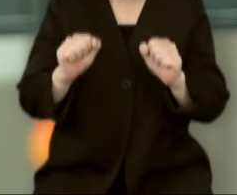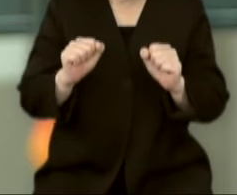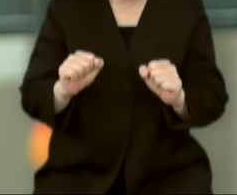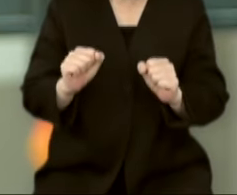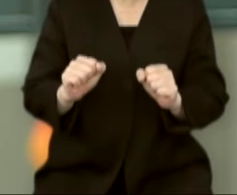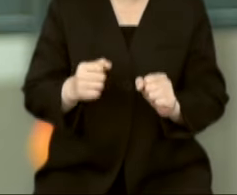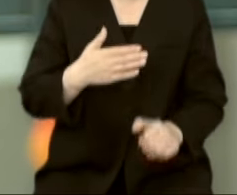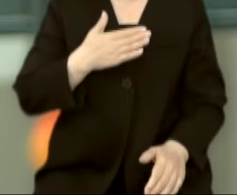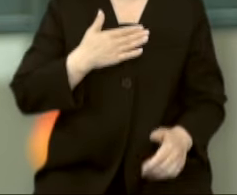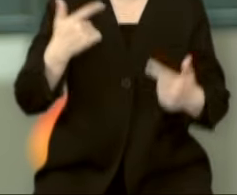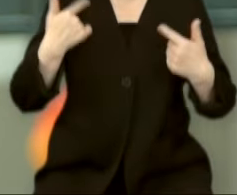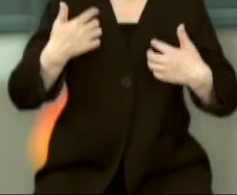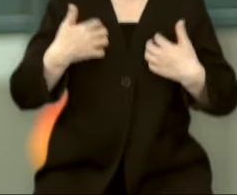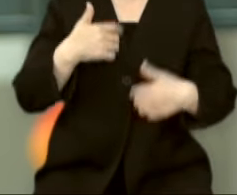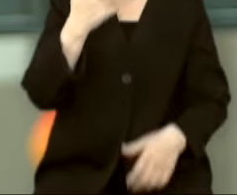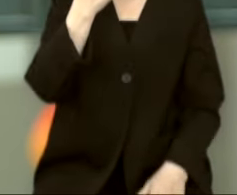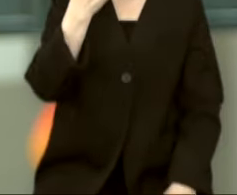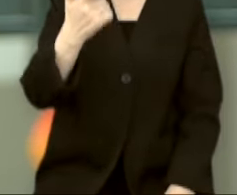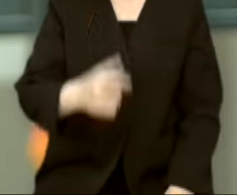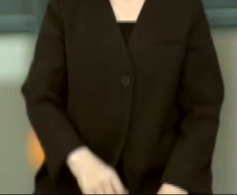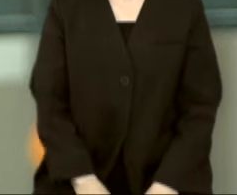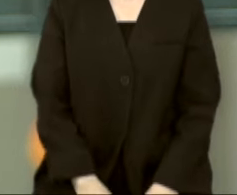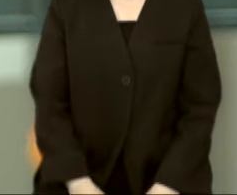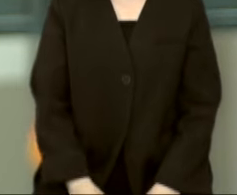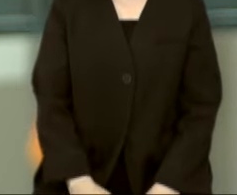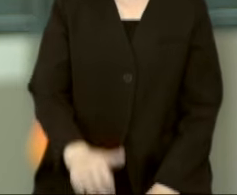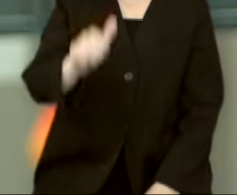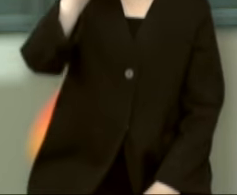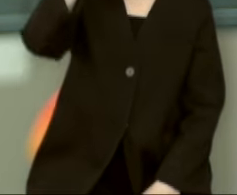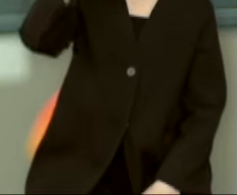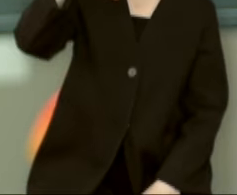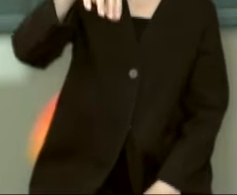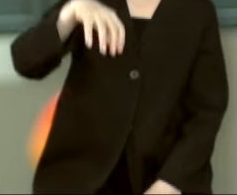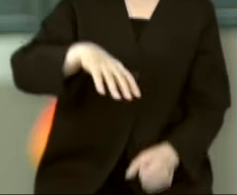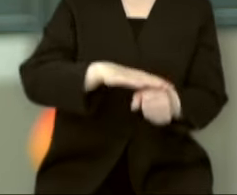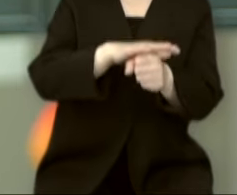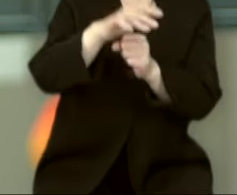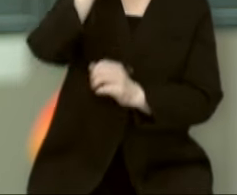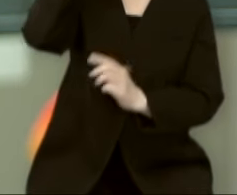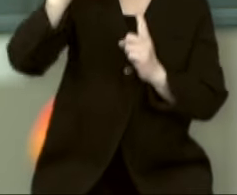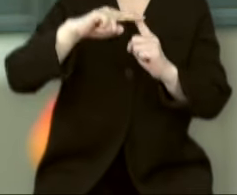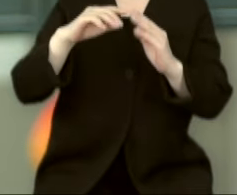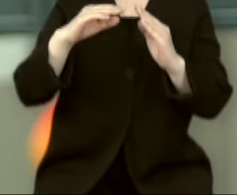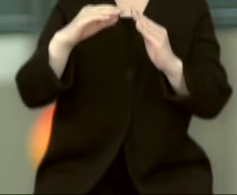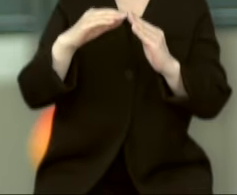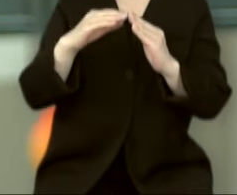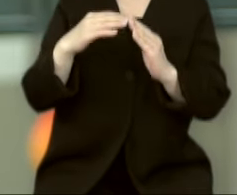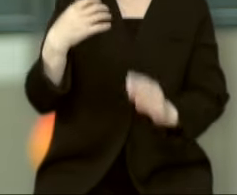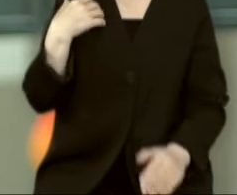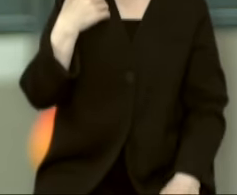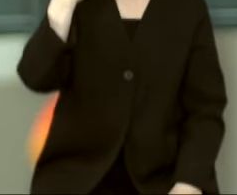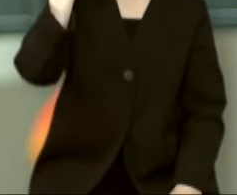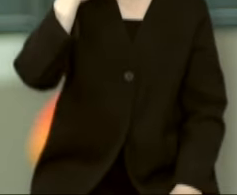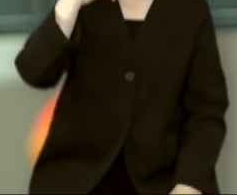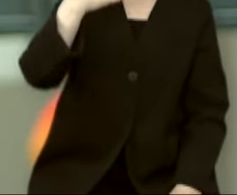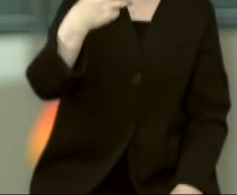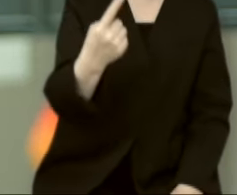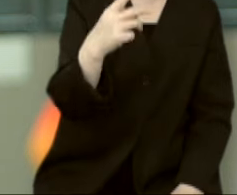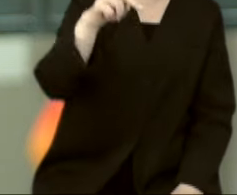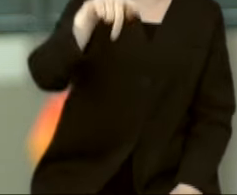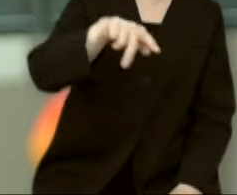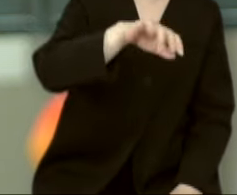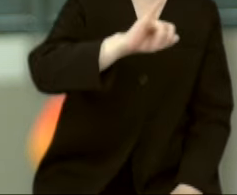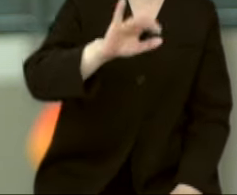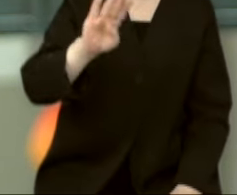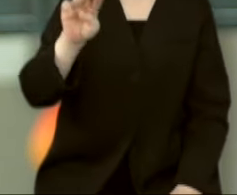여러분 안녕하세요. 내가 매일 기쁘게 신현준입니다. 인도 콜카타 사랑 장로교회를 섬기고 계신 로수길